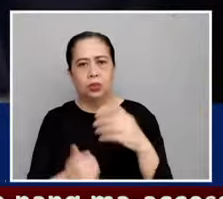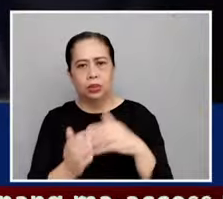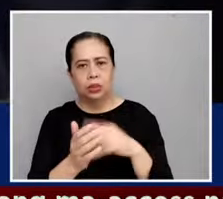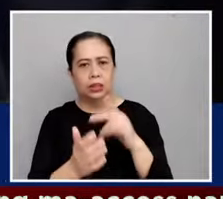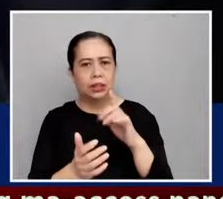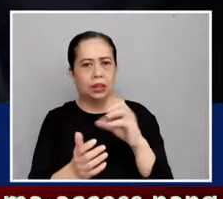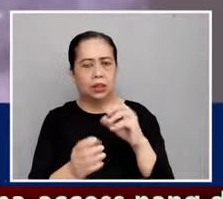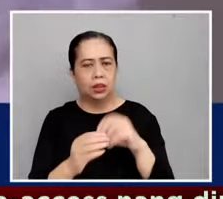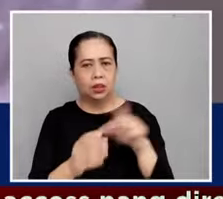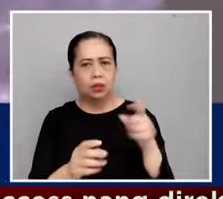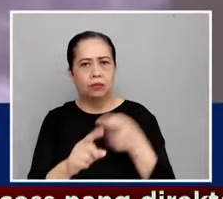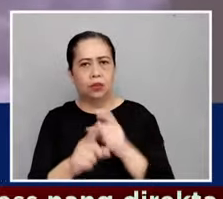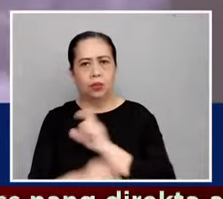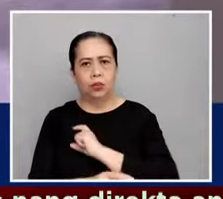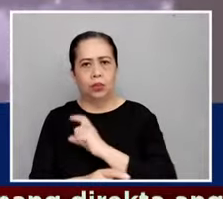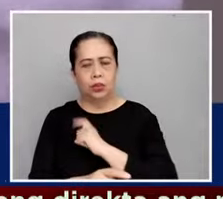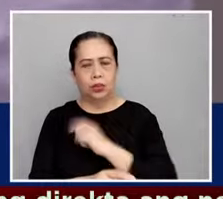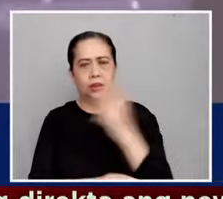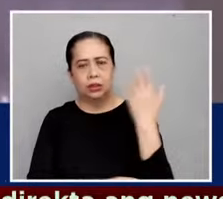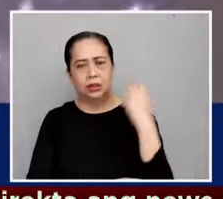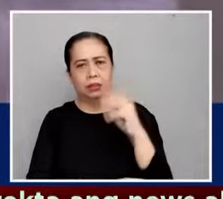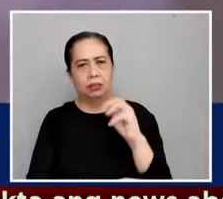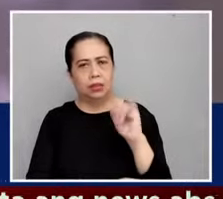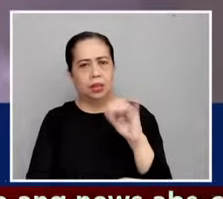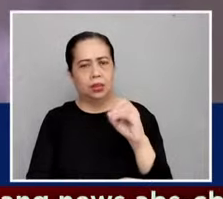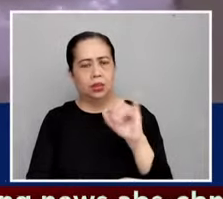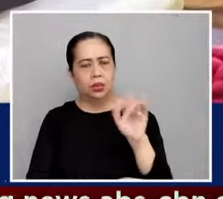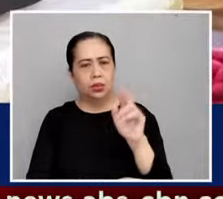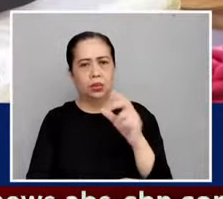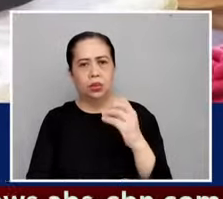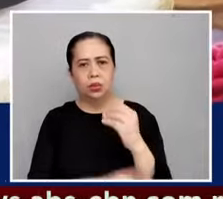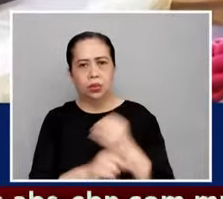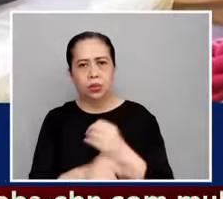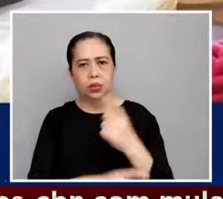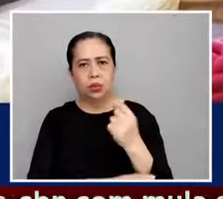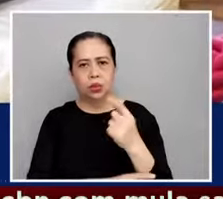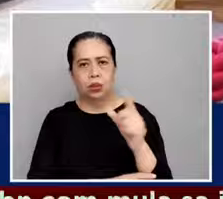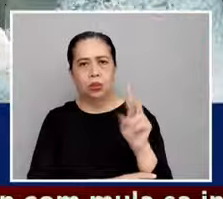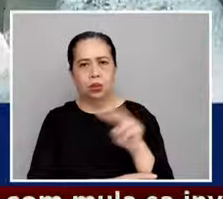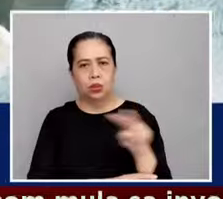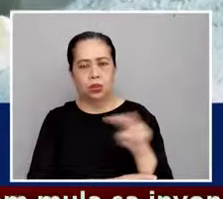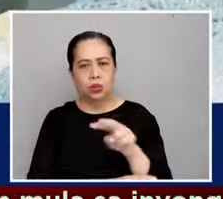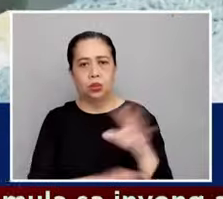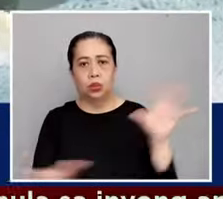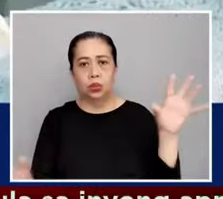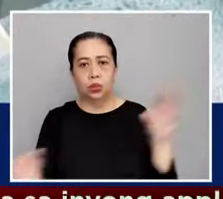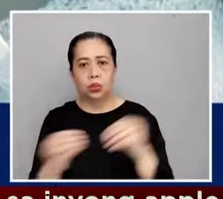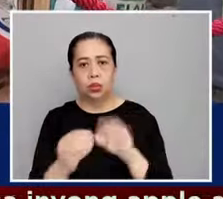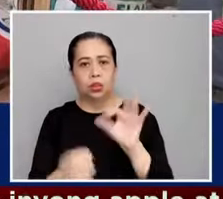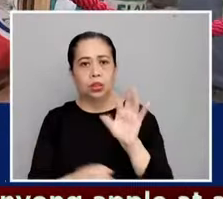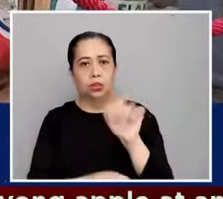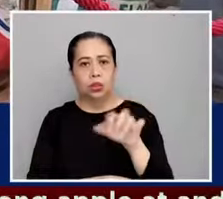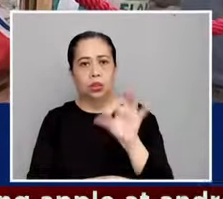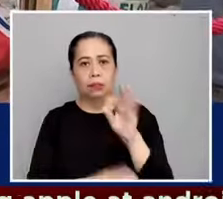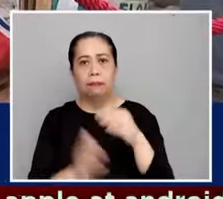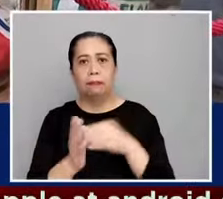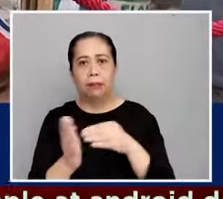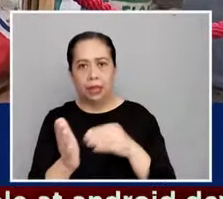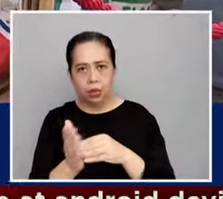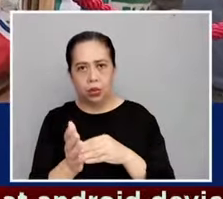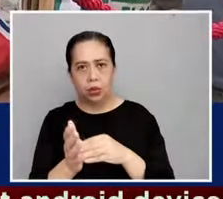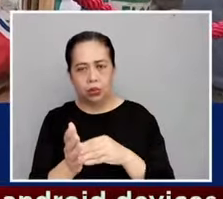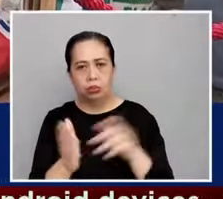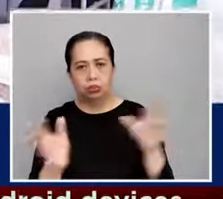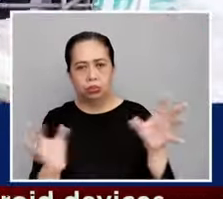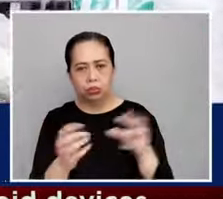Police Master Sergeant Rodolfo Mayo Jr. noong October 2022. Suma total, 19.9 billion pesos ang halaga